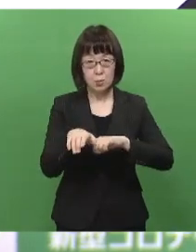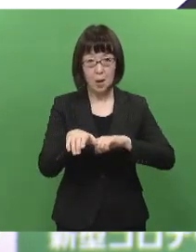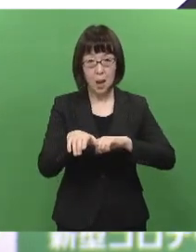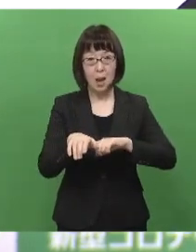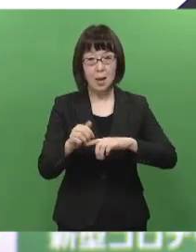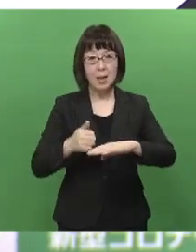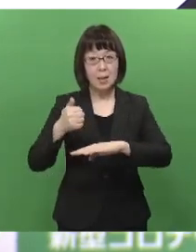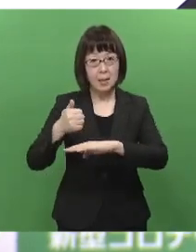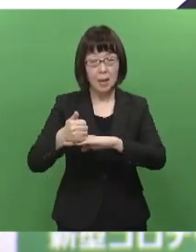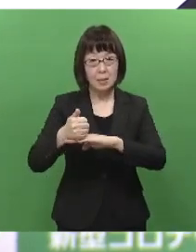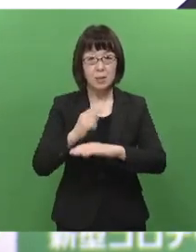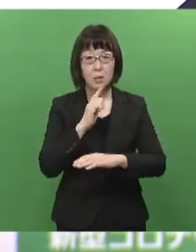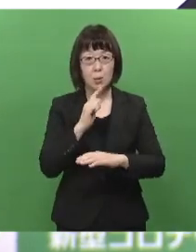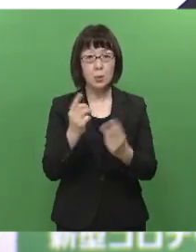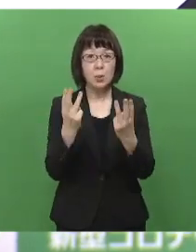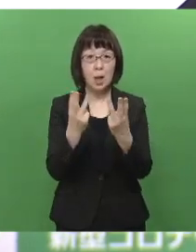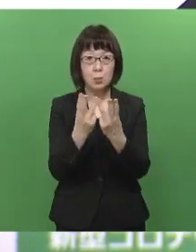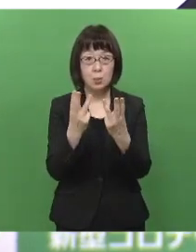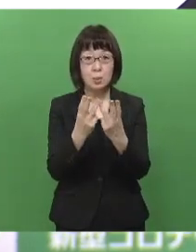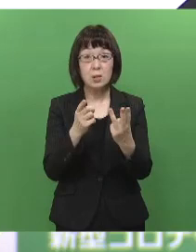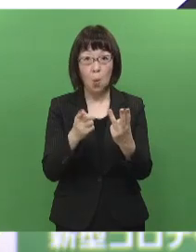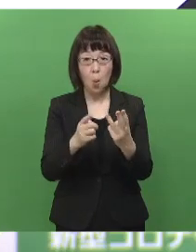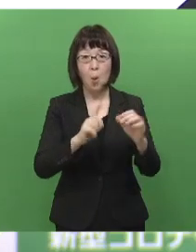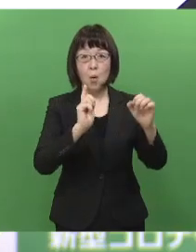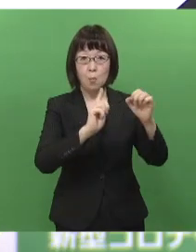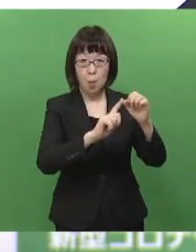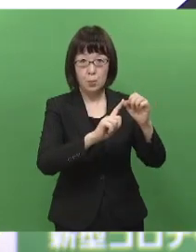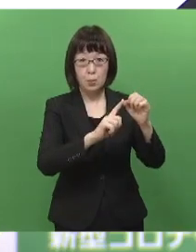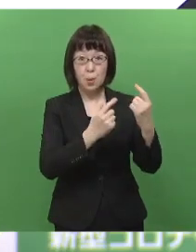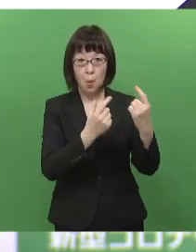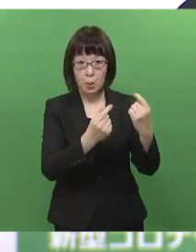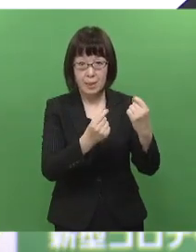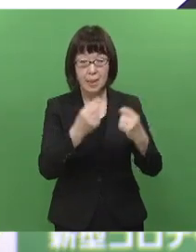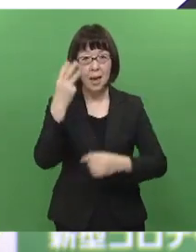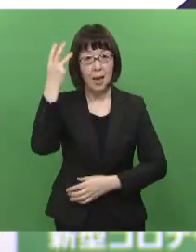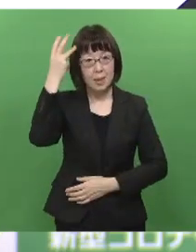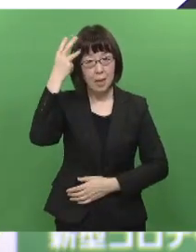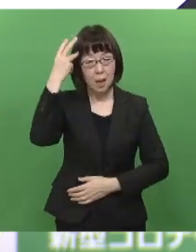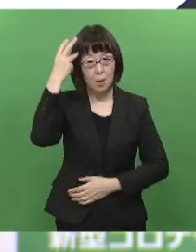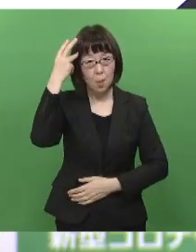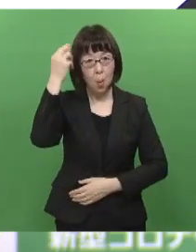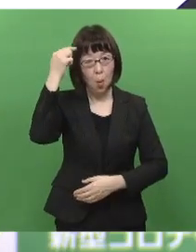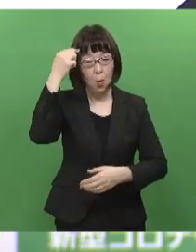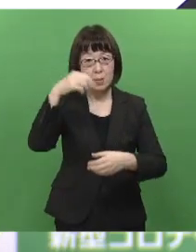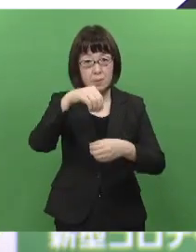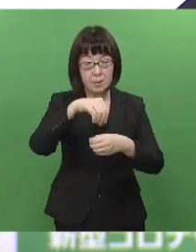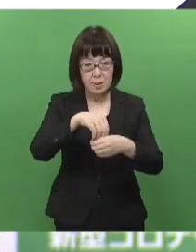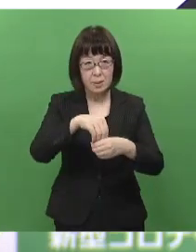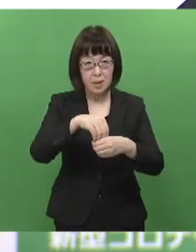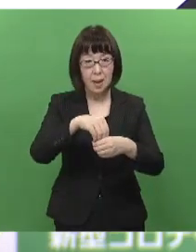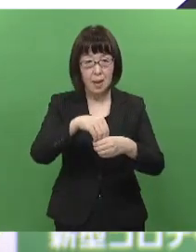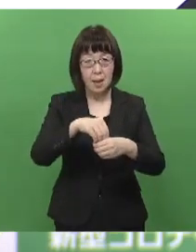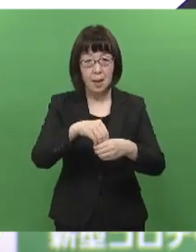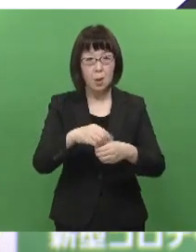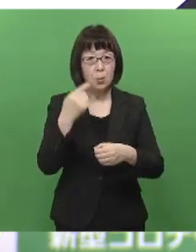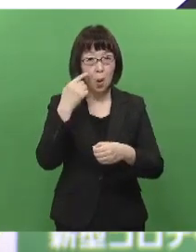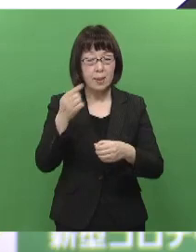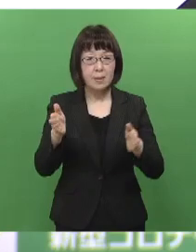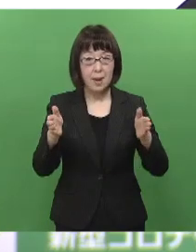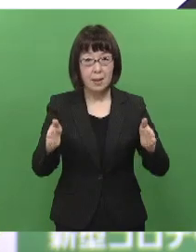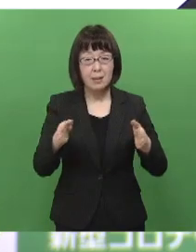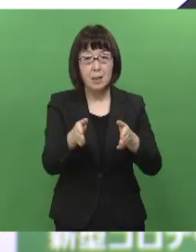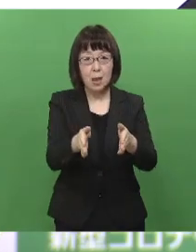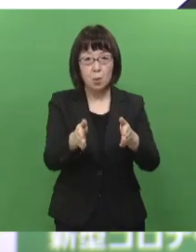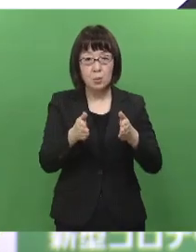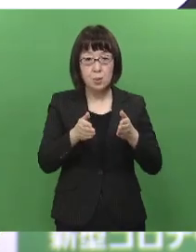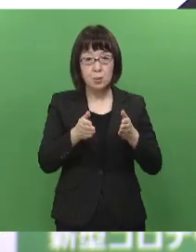を目標にですね、またそれを参考にしながら、もう徹底してここはこの間、